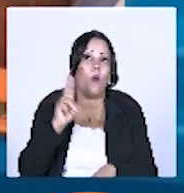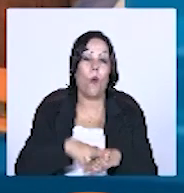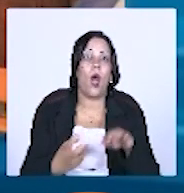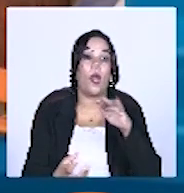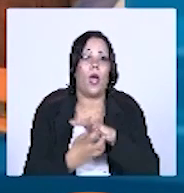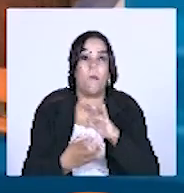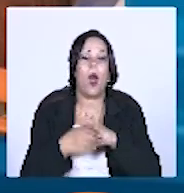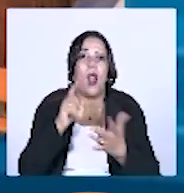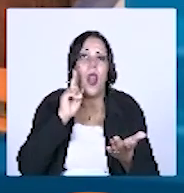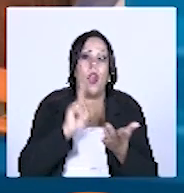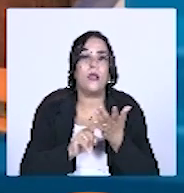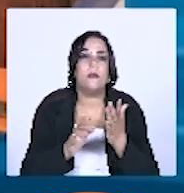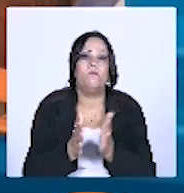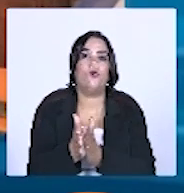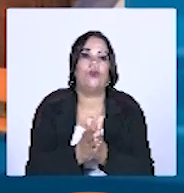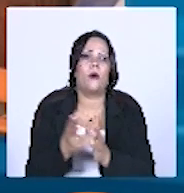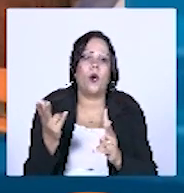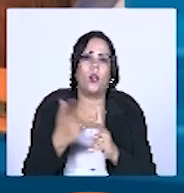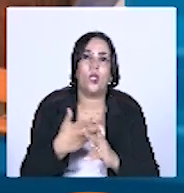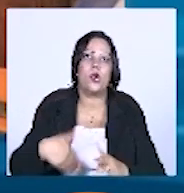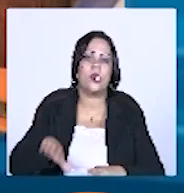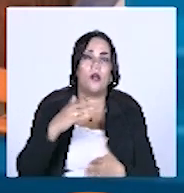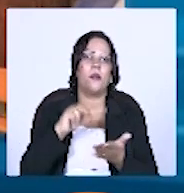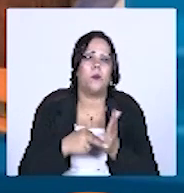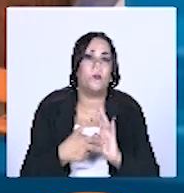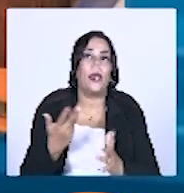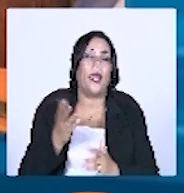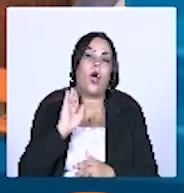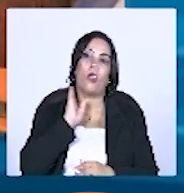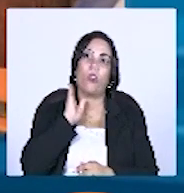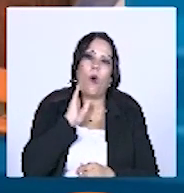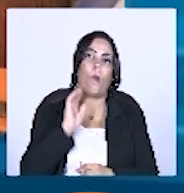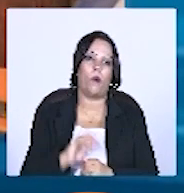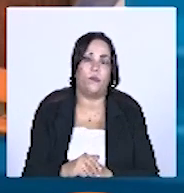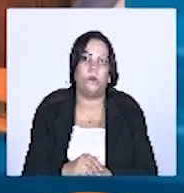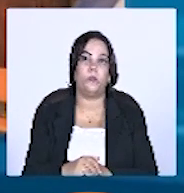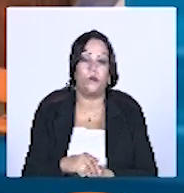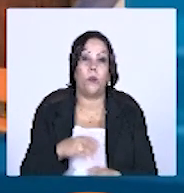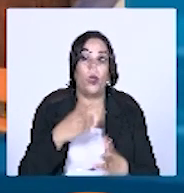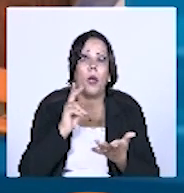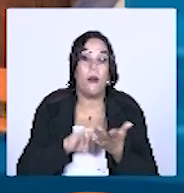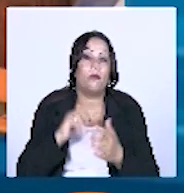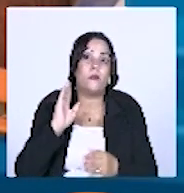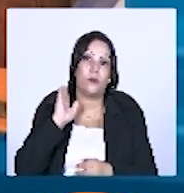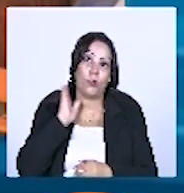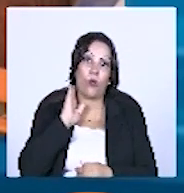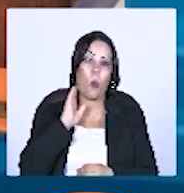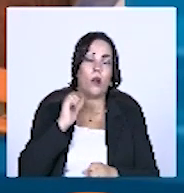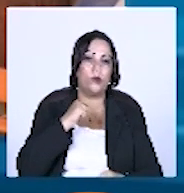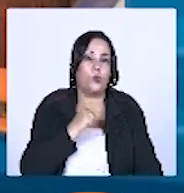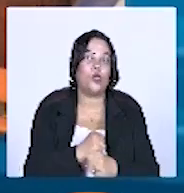الناس ان هم يتطوعوا وكل ما بطوع بيكتسب خبرات وعايزين التطوع ده يرتبط كمان بسوق العمل يعني عندما يتطوع